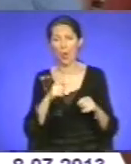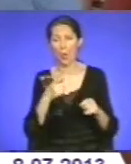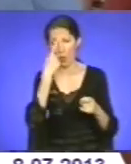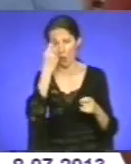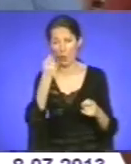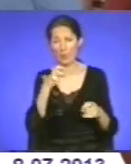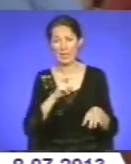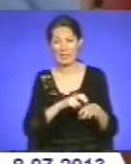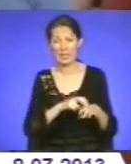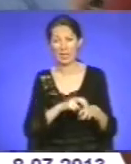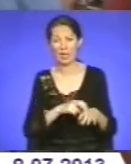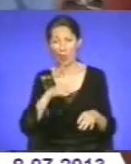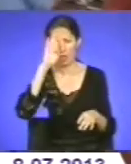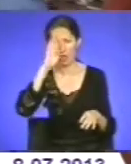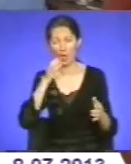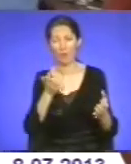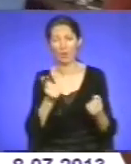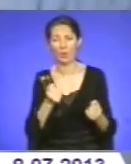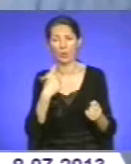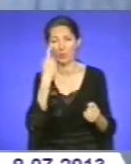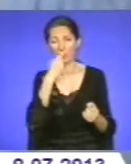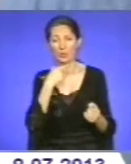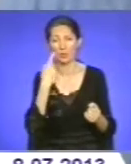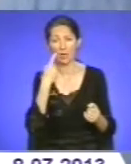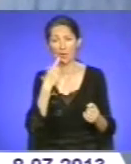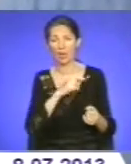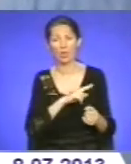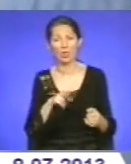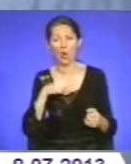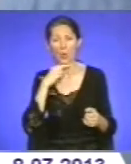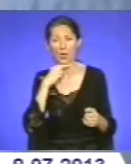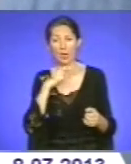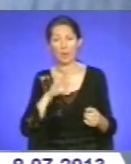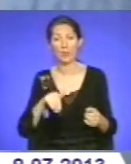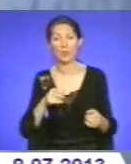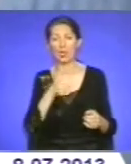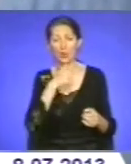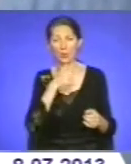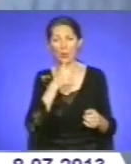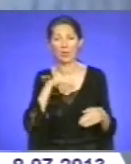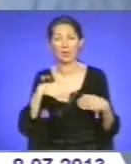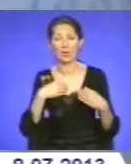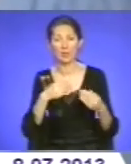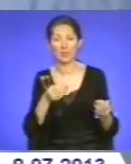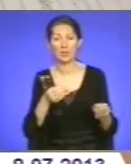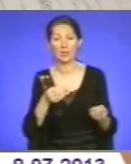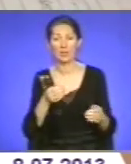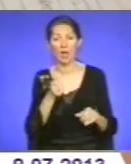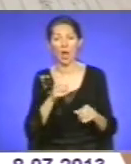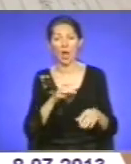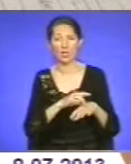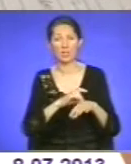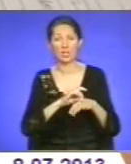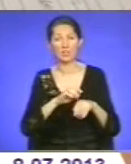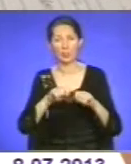з власної необережності після спроби нанести тілесні ушкодження працівнику ДАІ. Медичне освідчення вказало, що водій